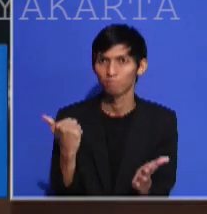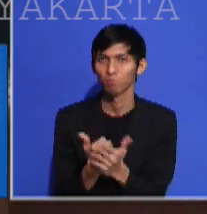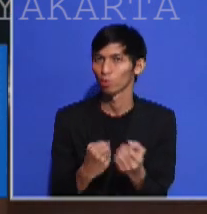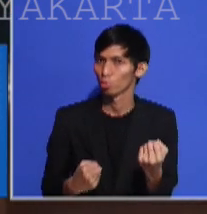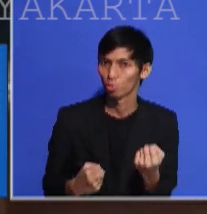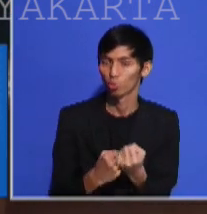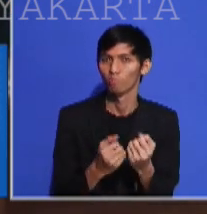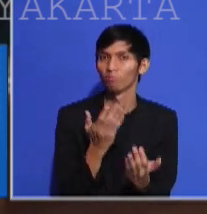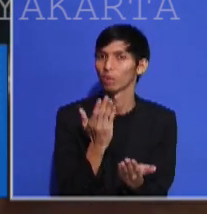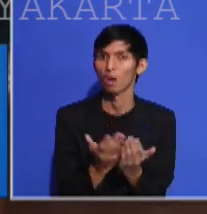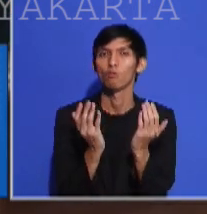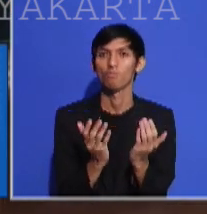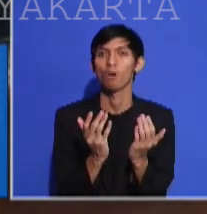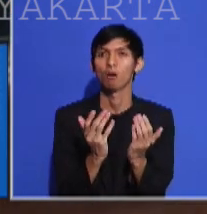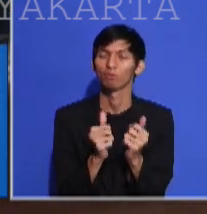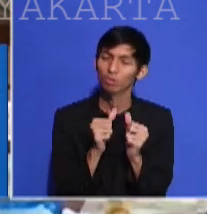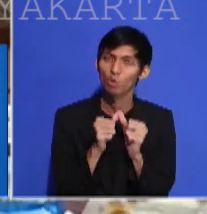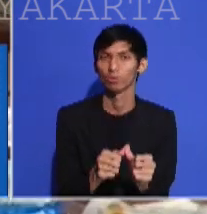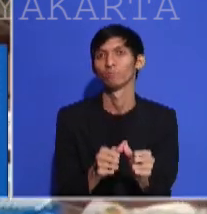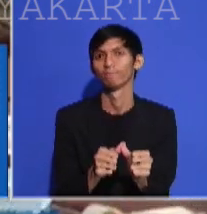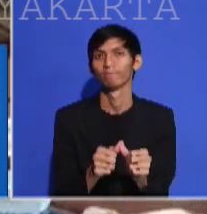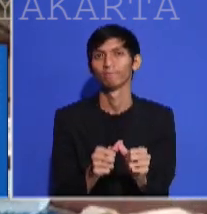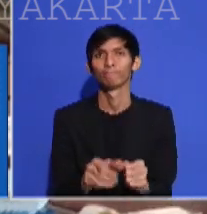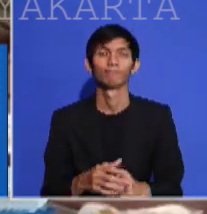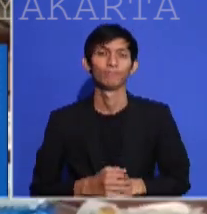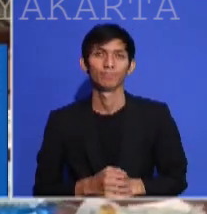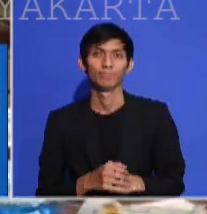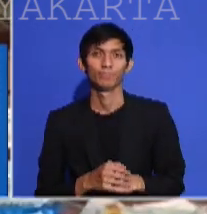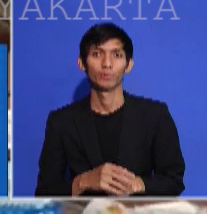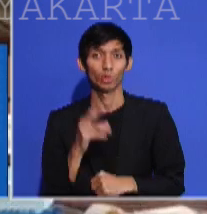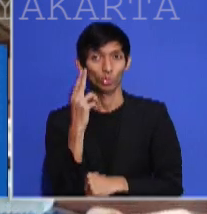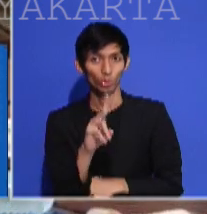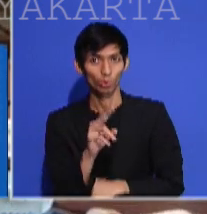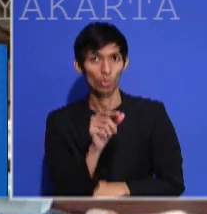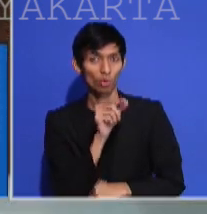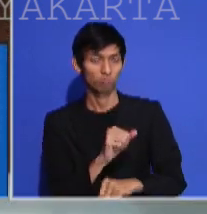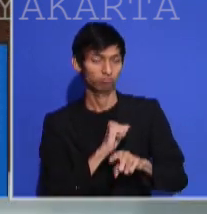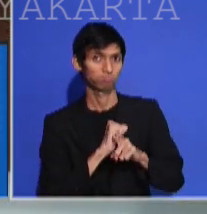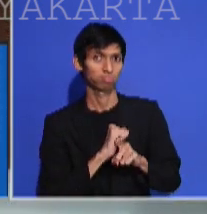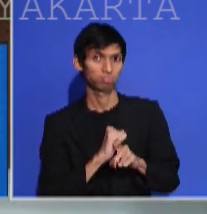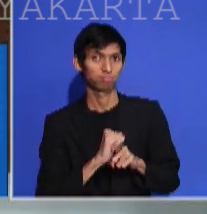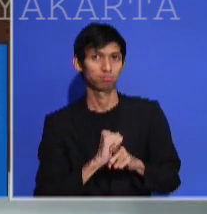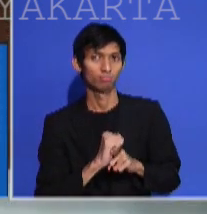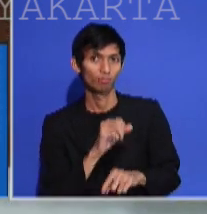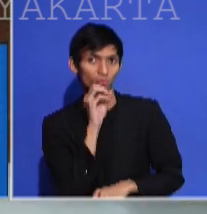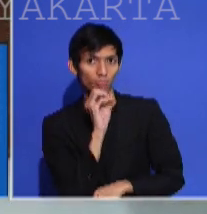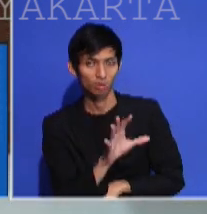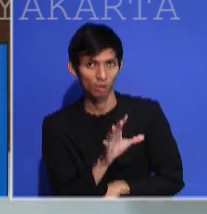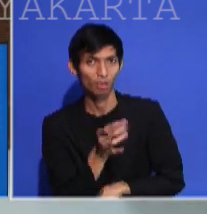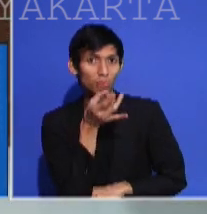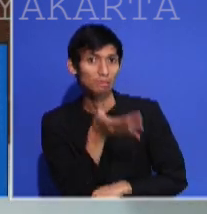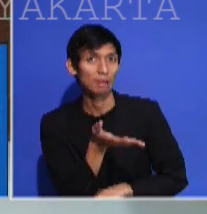itu pun tak pernah henti baik Konita kalau saya boleh tahu untuk pelatih kira-kira pesan apa yang dari pelatih harus